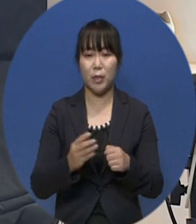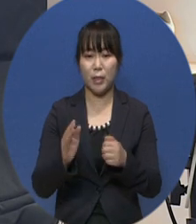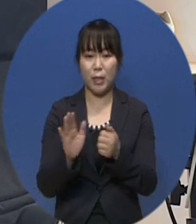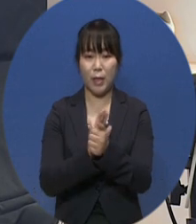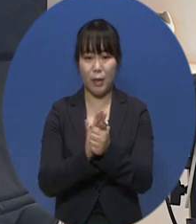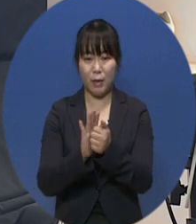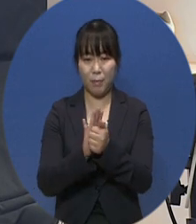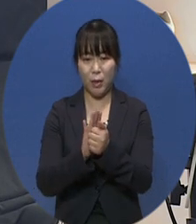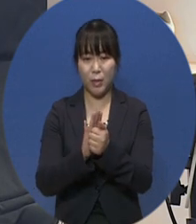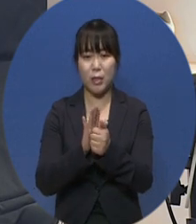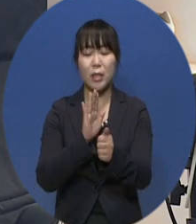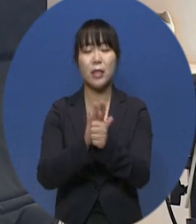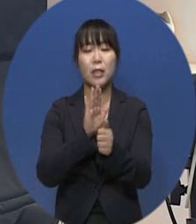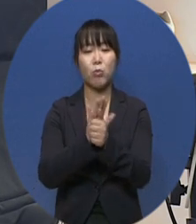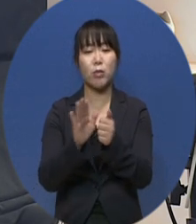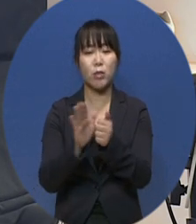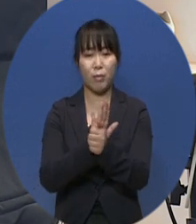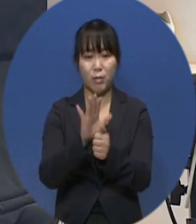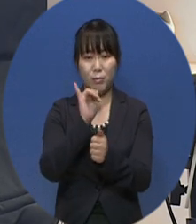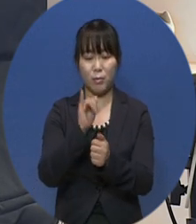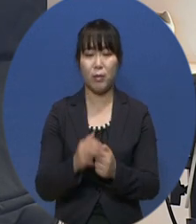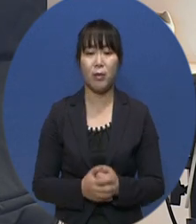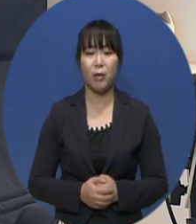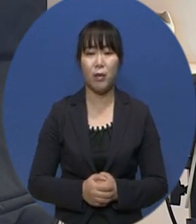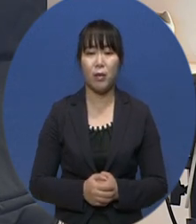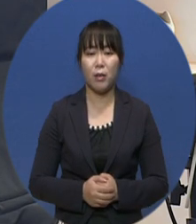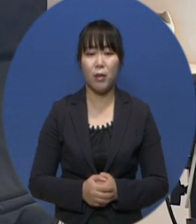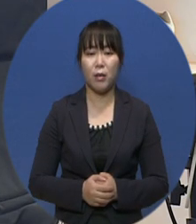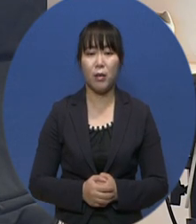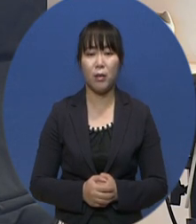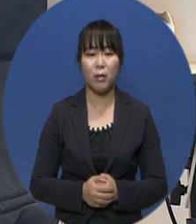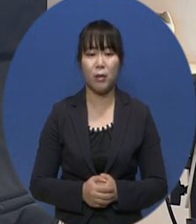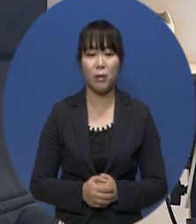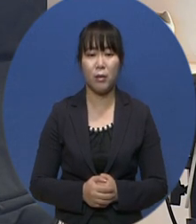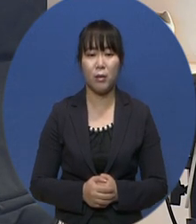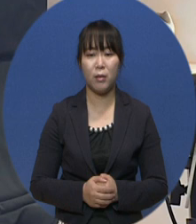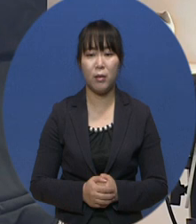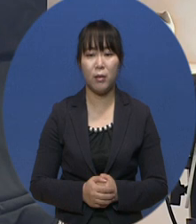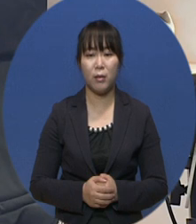복지 간병 지원 서비스가 있습니다. 그건 뭐냐면 이제